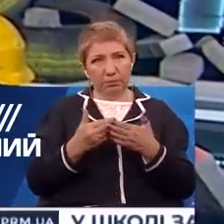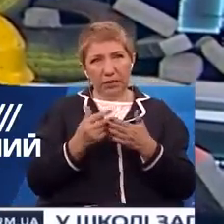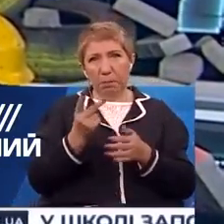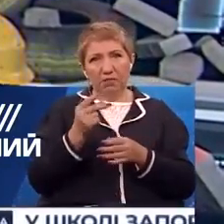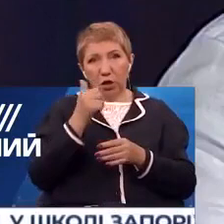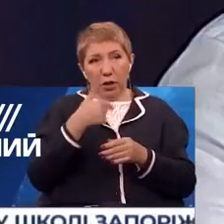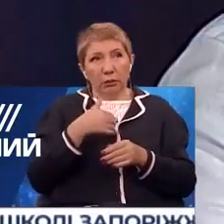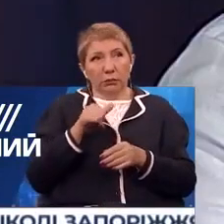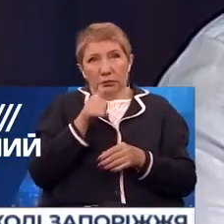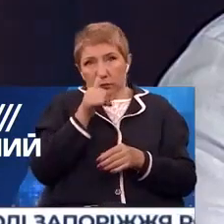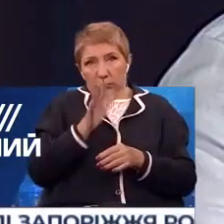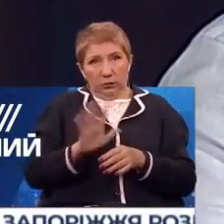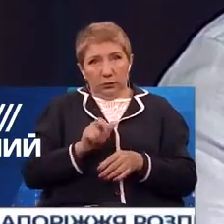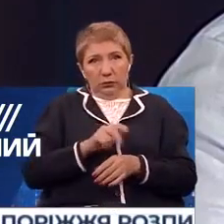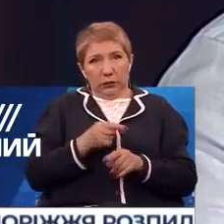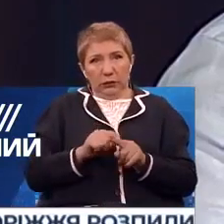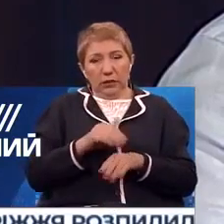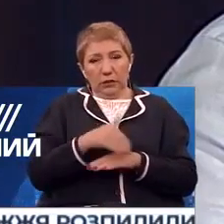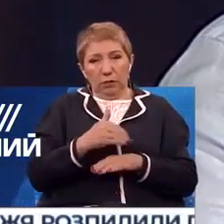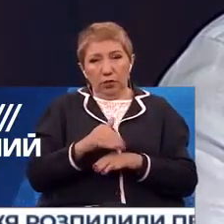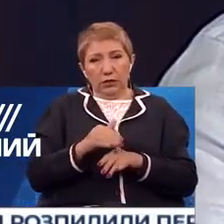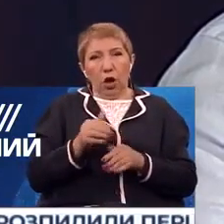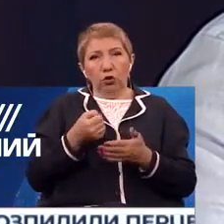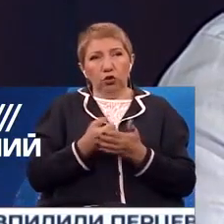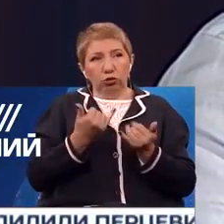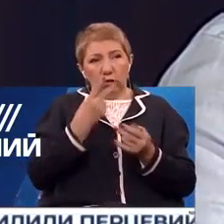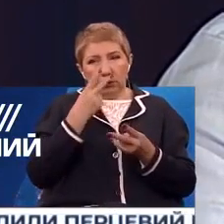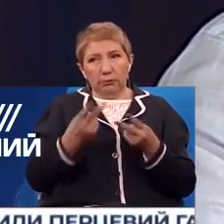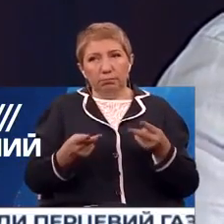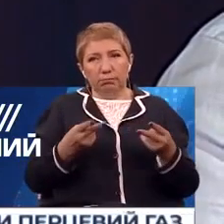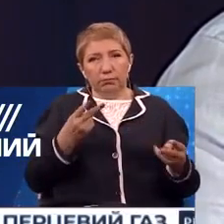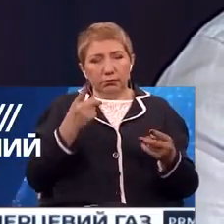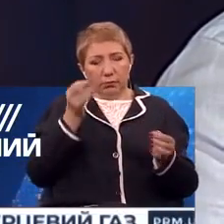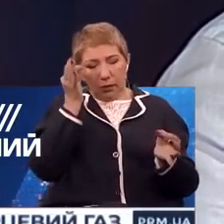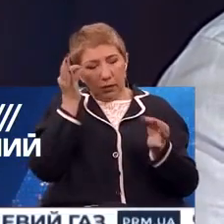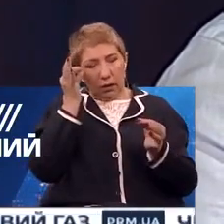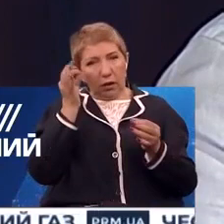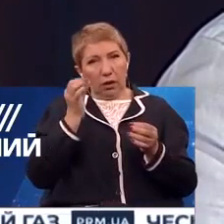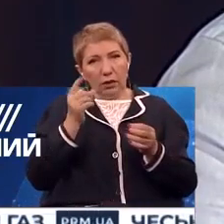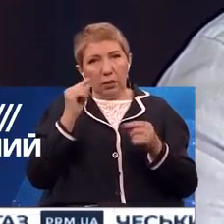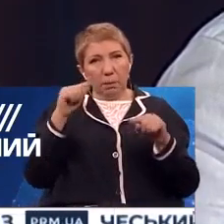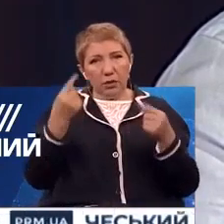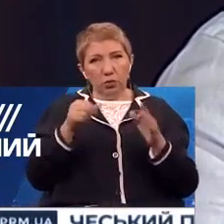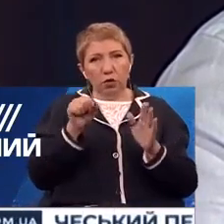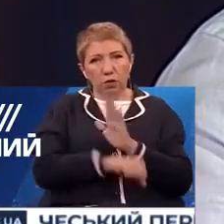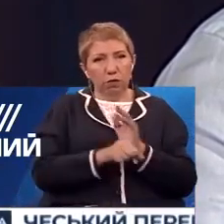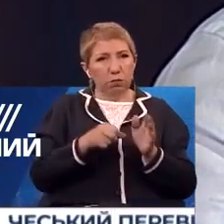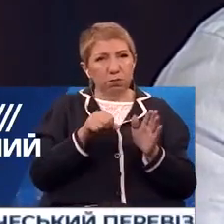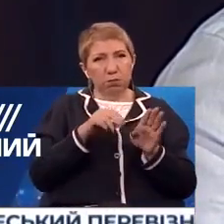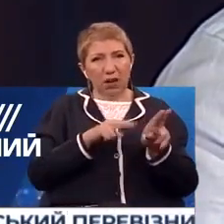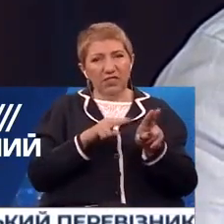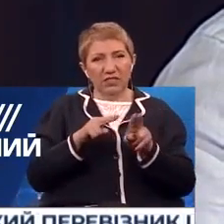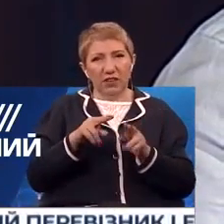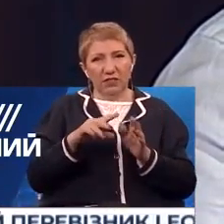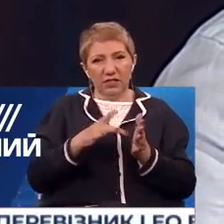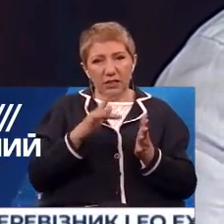я просто не міг ходити по Інститутській, бо я ще сьогодні досі бачу ці кадри цього безумного вбивства в центрі міста.